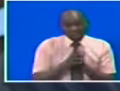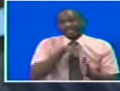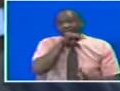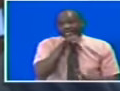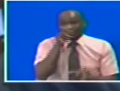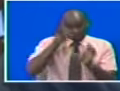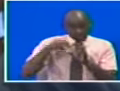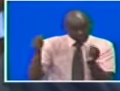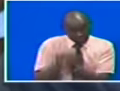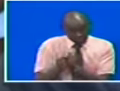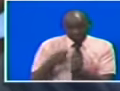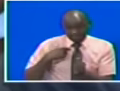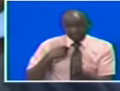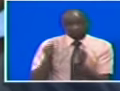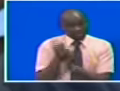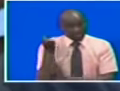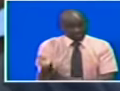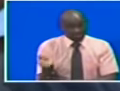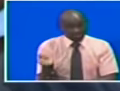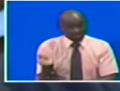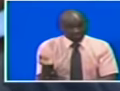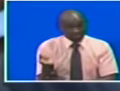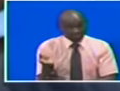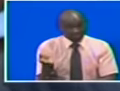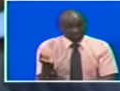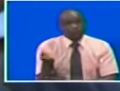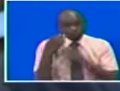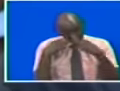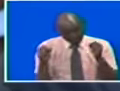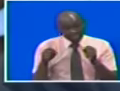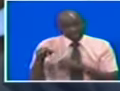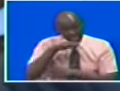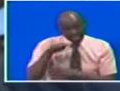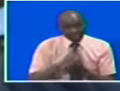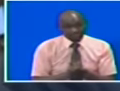nikawa mgombea mwenza wa urais,